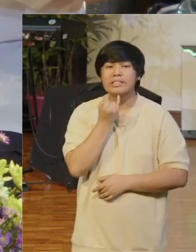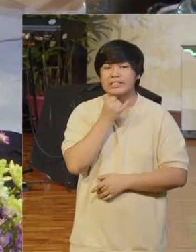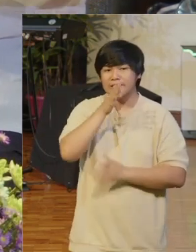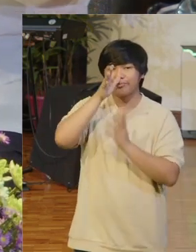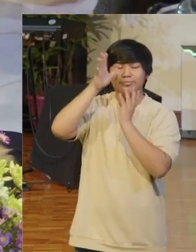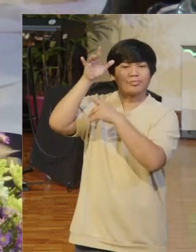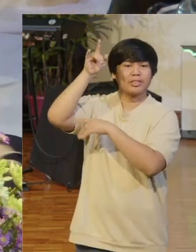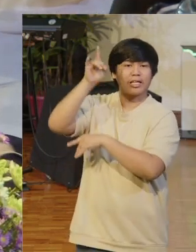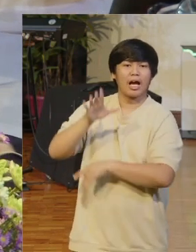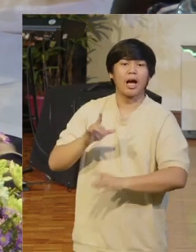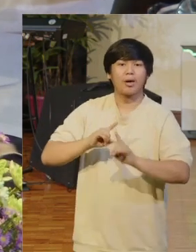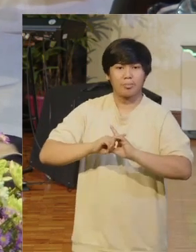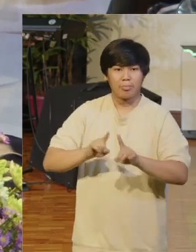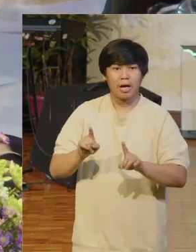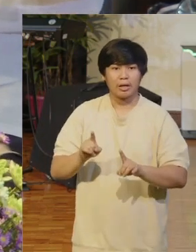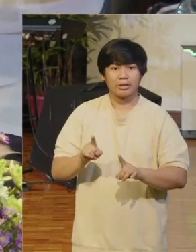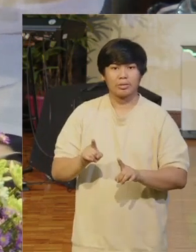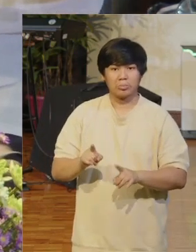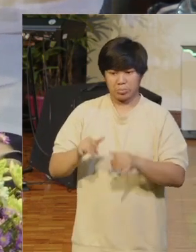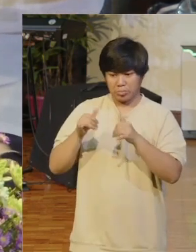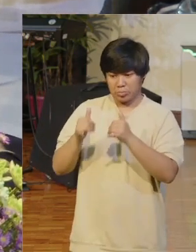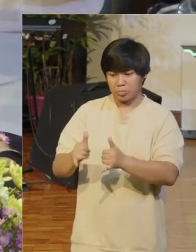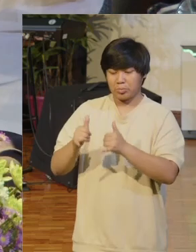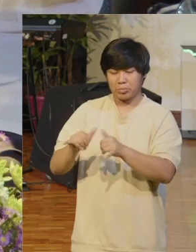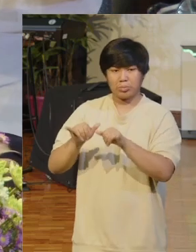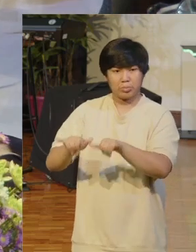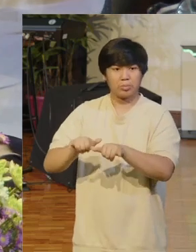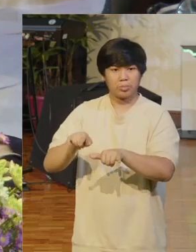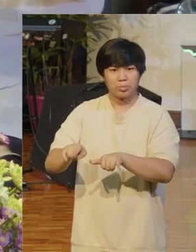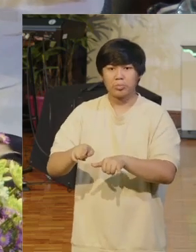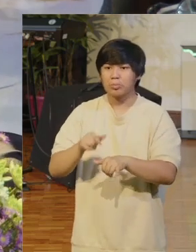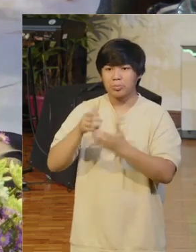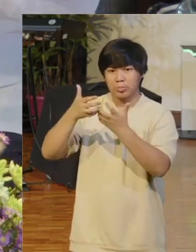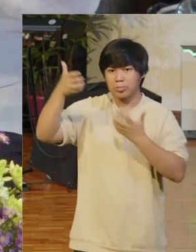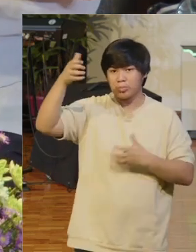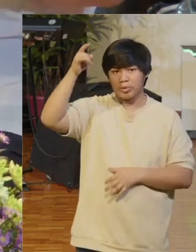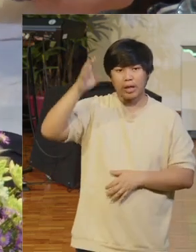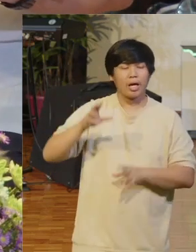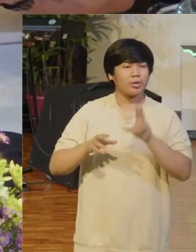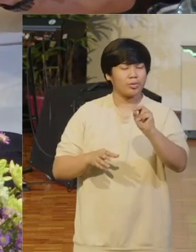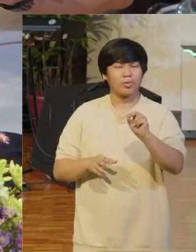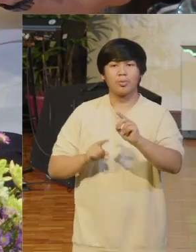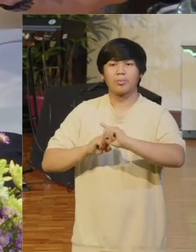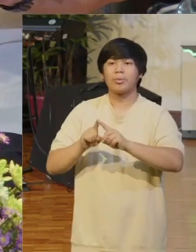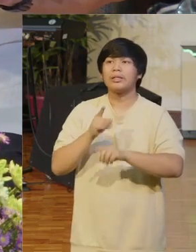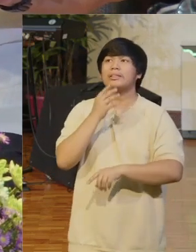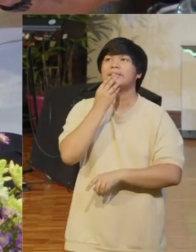Kanya. Pero sila ba'y mananatiling ganon? Hindi po. Kasi ang sabi sa Hebrews